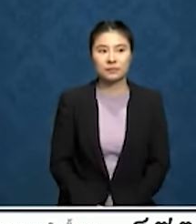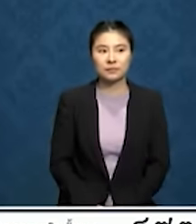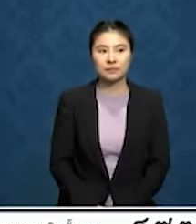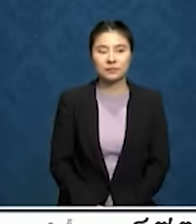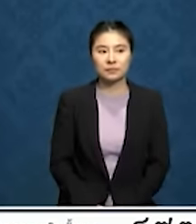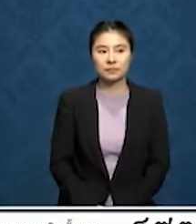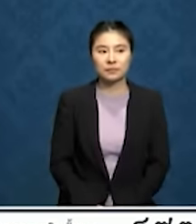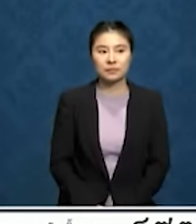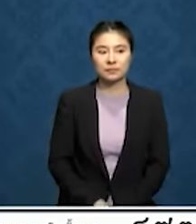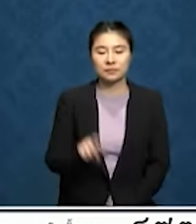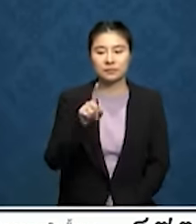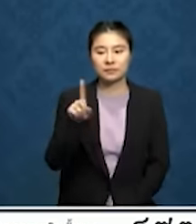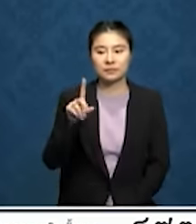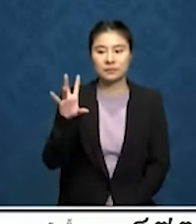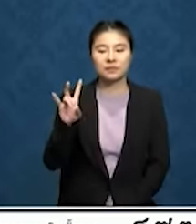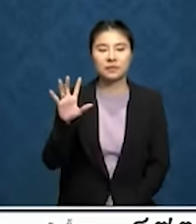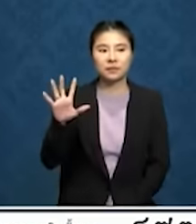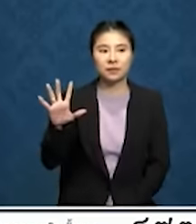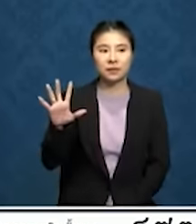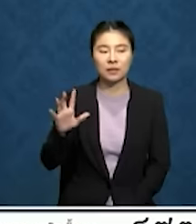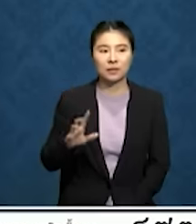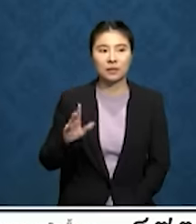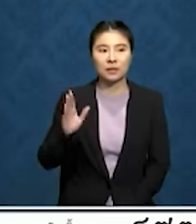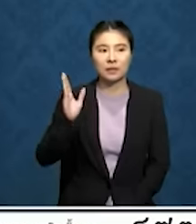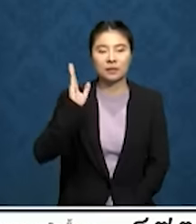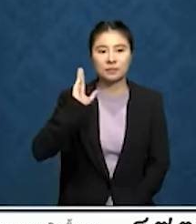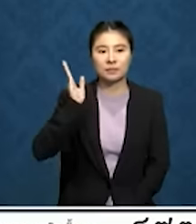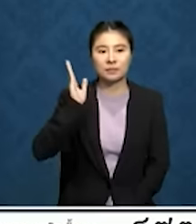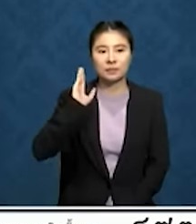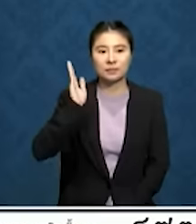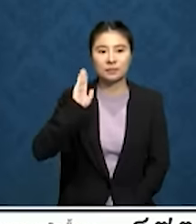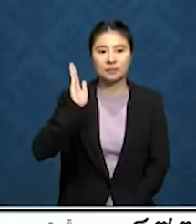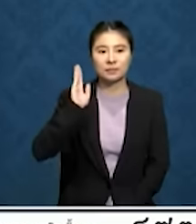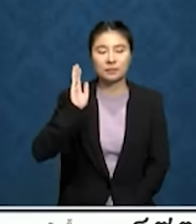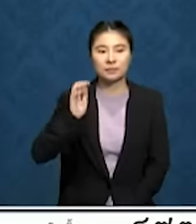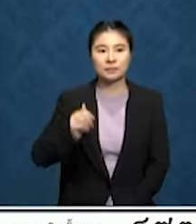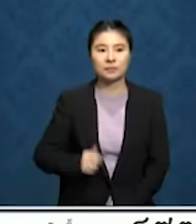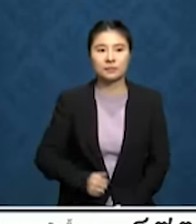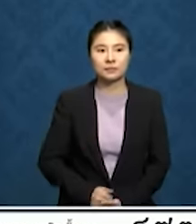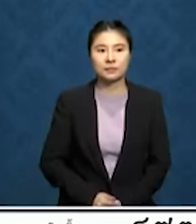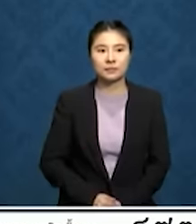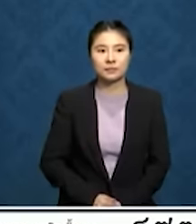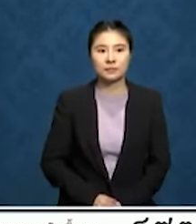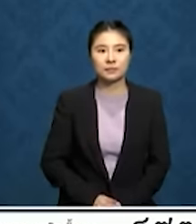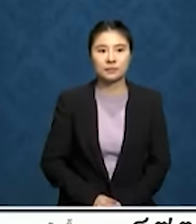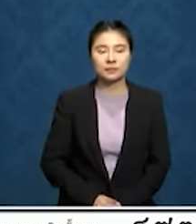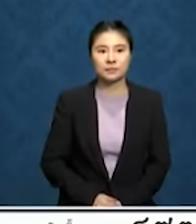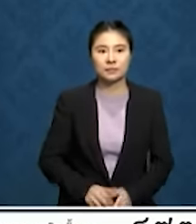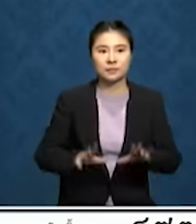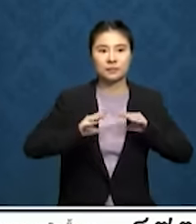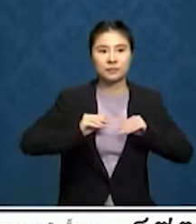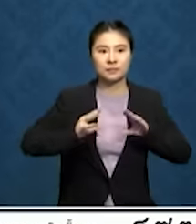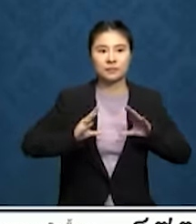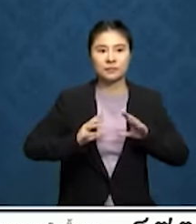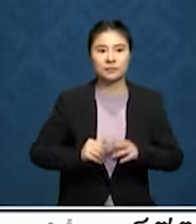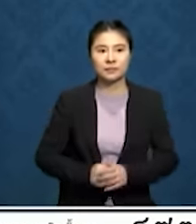ม 175นายนนท์ไพศาลลิ้มเจริญกิจ นนท์จากนนทบุรีไม่เห็นชอบครับ